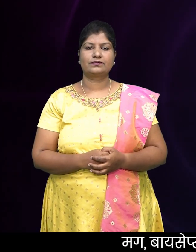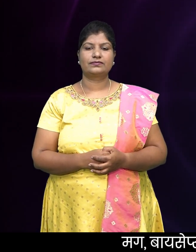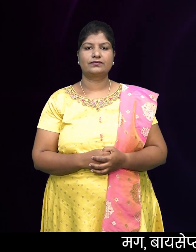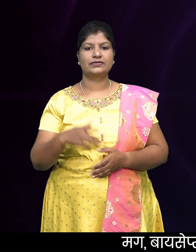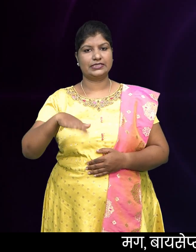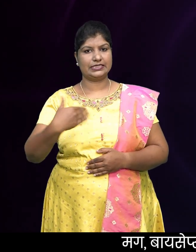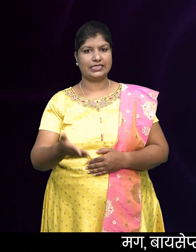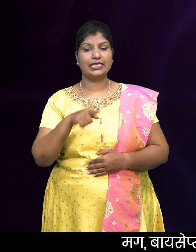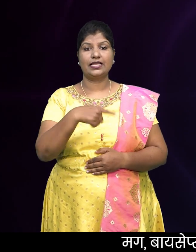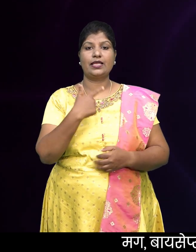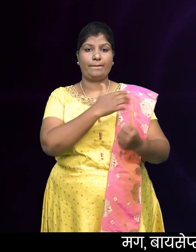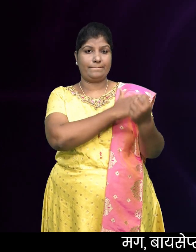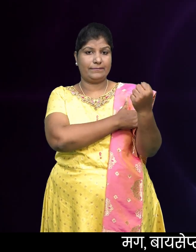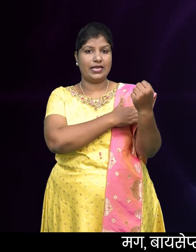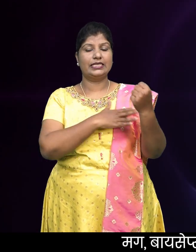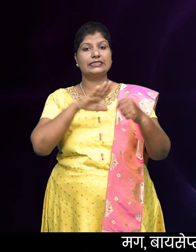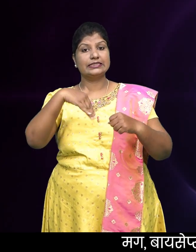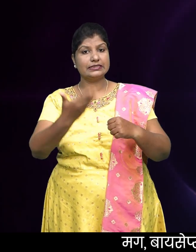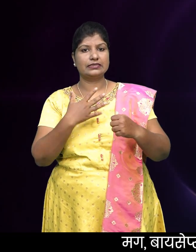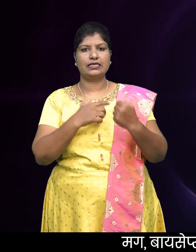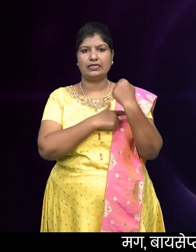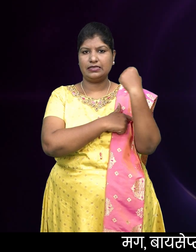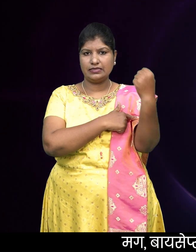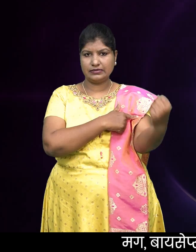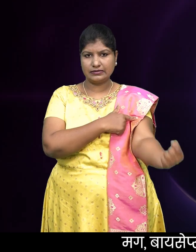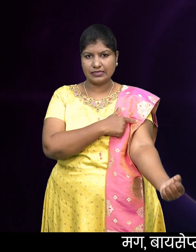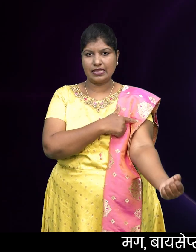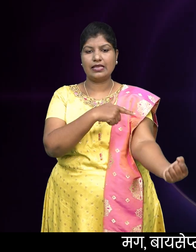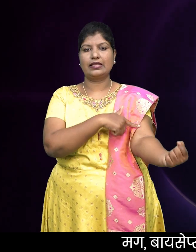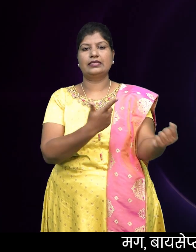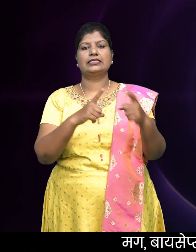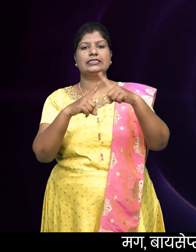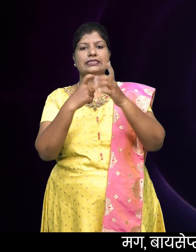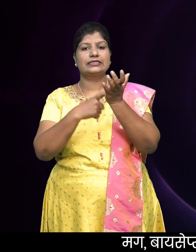मग बायसेप्स आराम करतात आणि ट्रायसेप्स कोपर